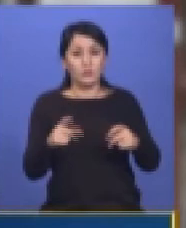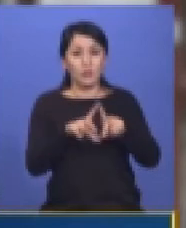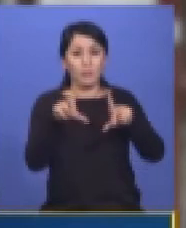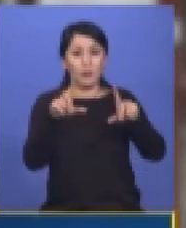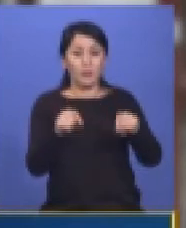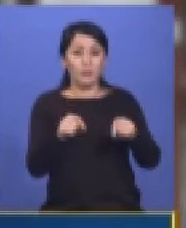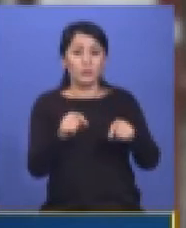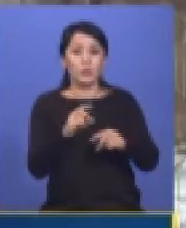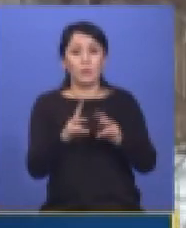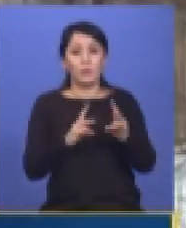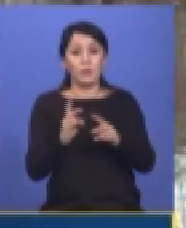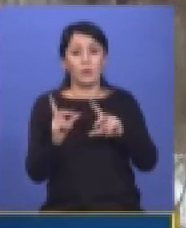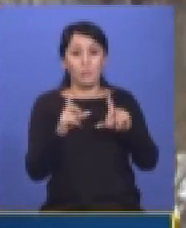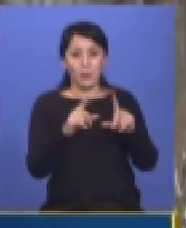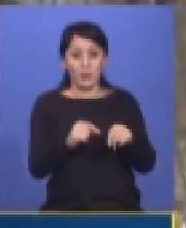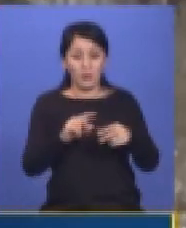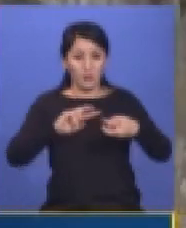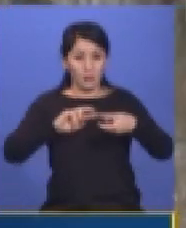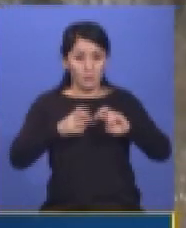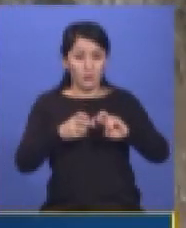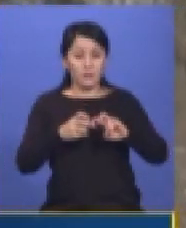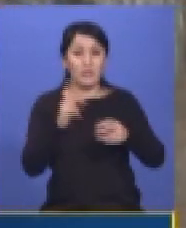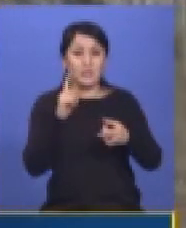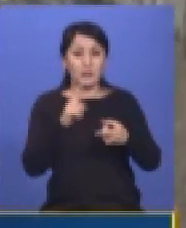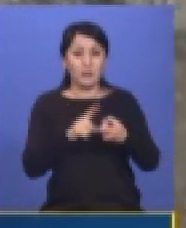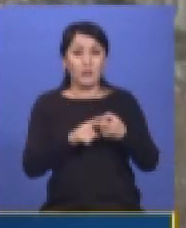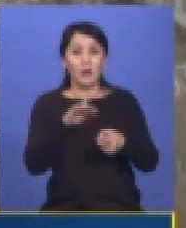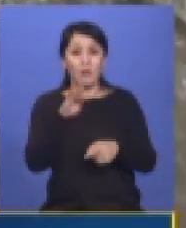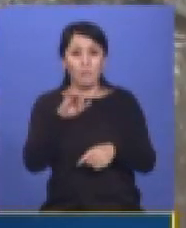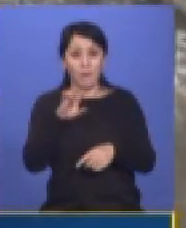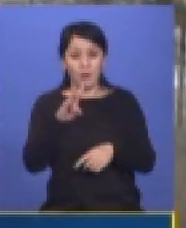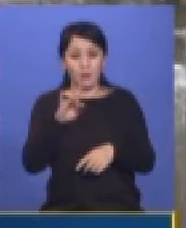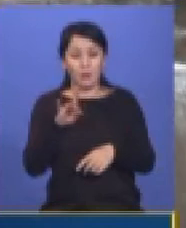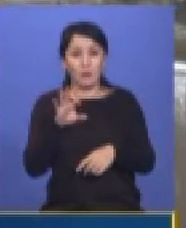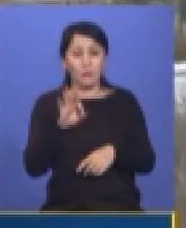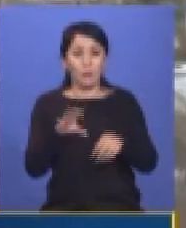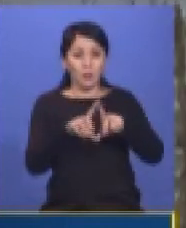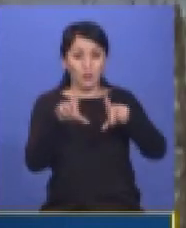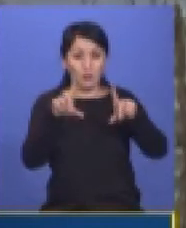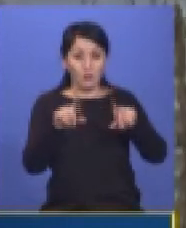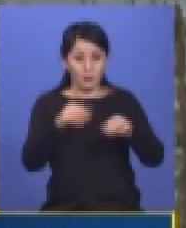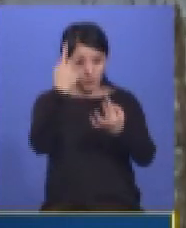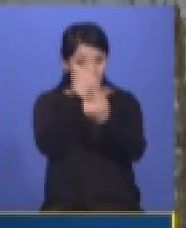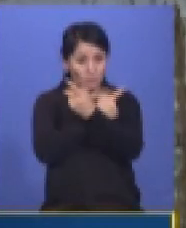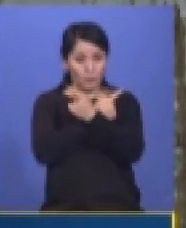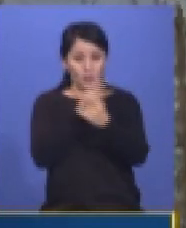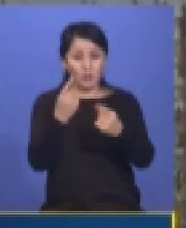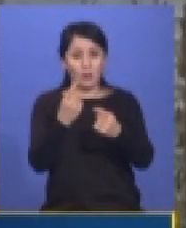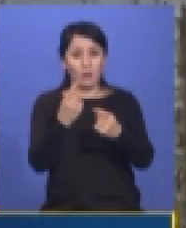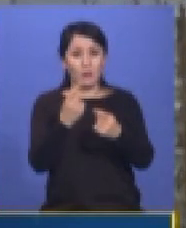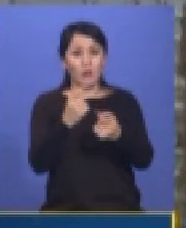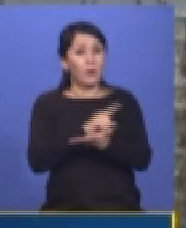тікелей жүгінулері тиіс. Ал бұл мәселеге тікелей байланысты Севказэнерго акционерлік қоғамдастығы бұқаралық ақпарат құралдары